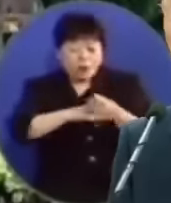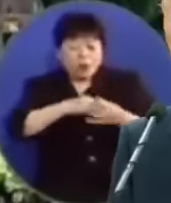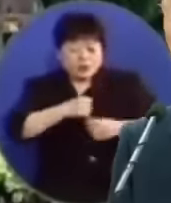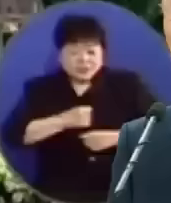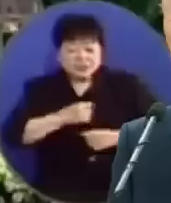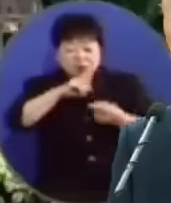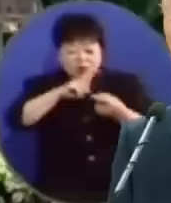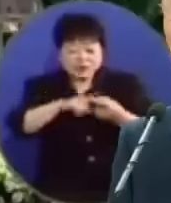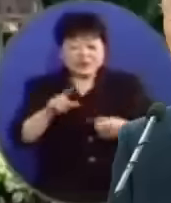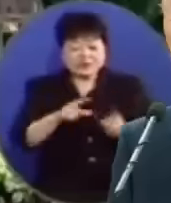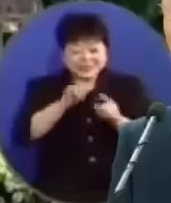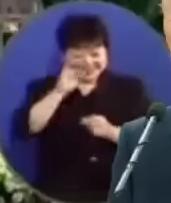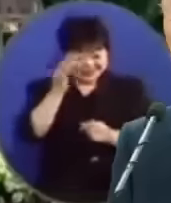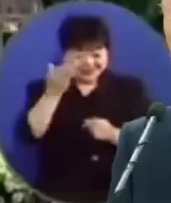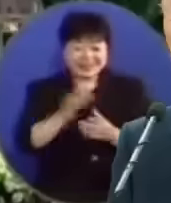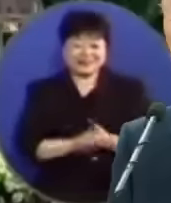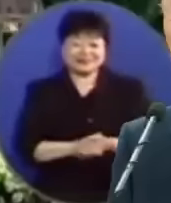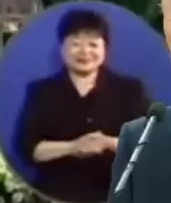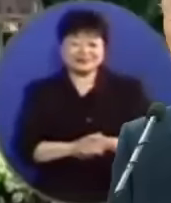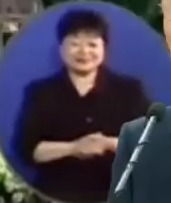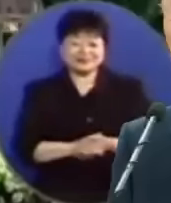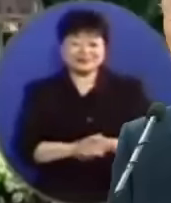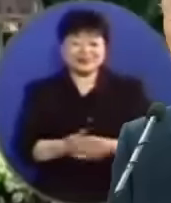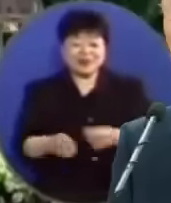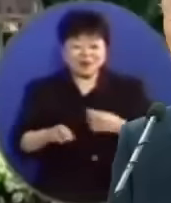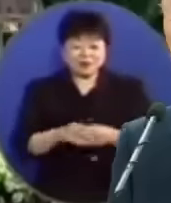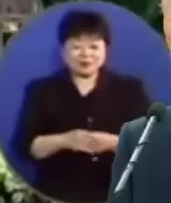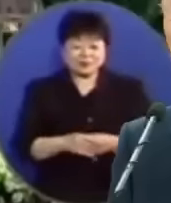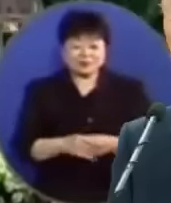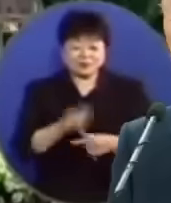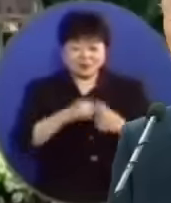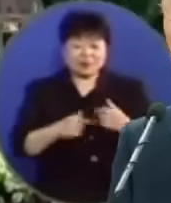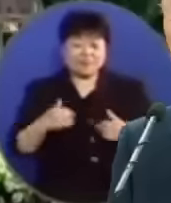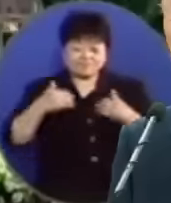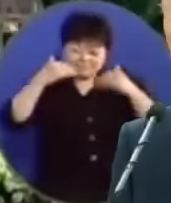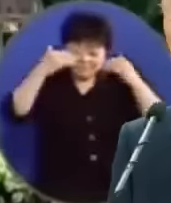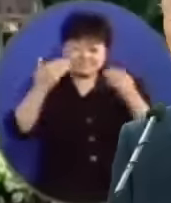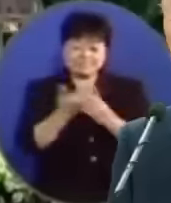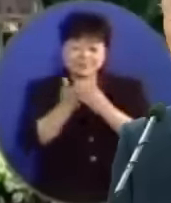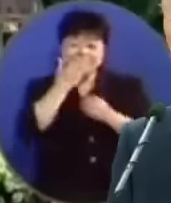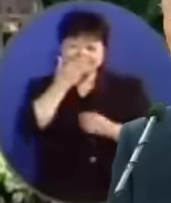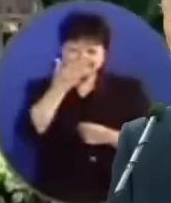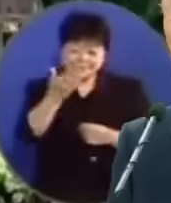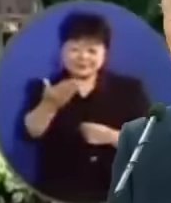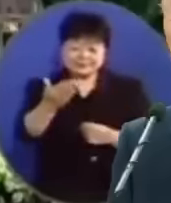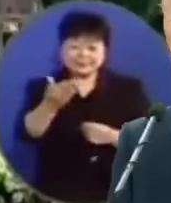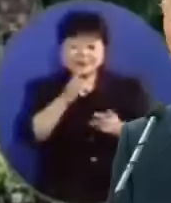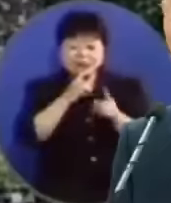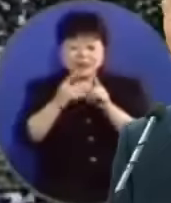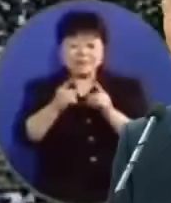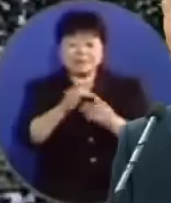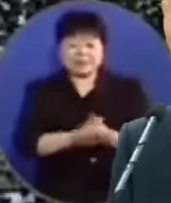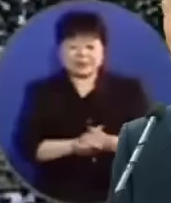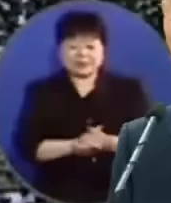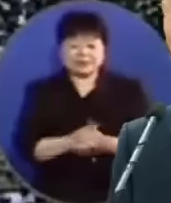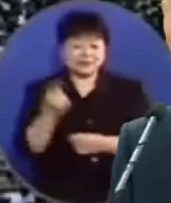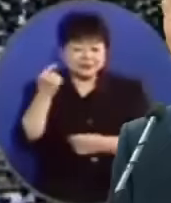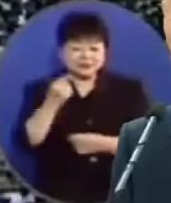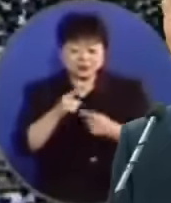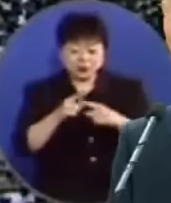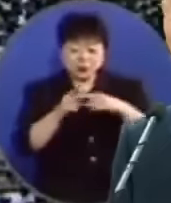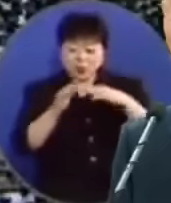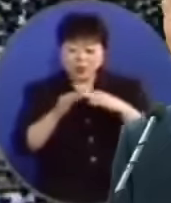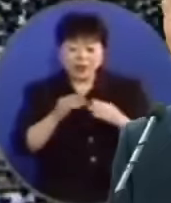그대로 살아야 되는 것입니다. 그러면 더욱 성숙한 신앙인으로 발전하고 그로 말미암아 교회에는